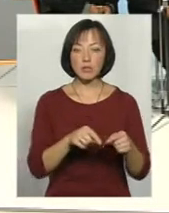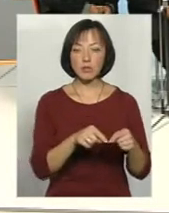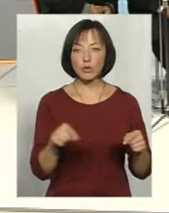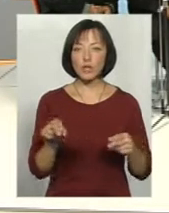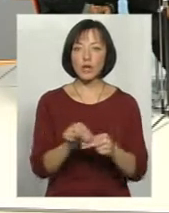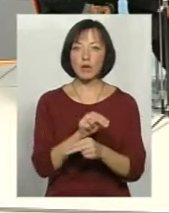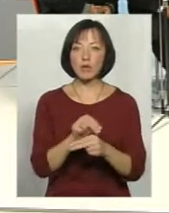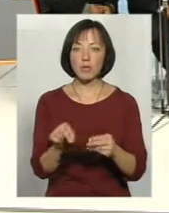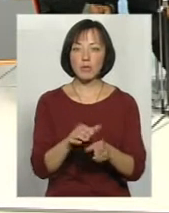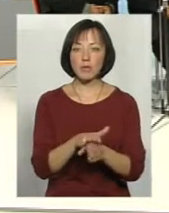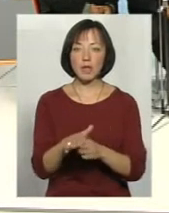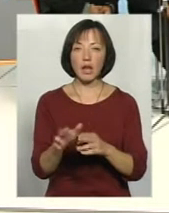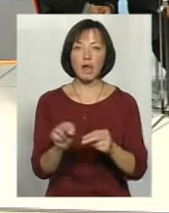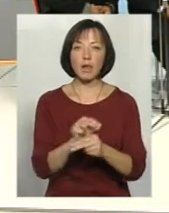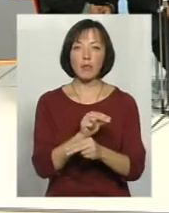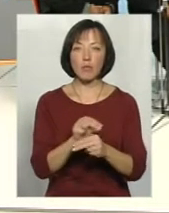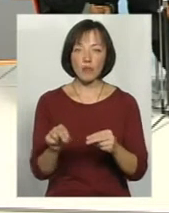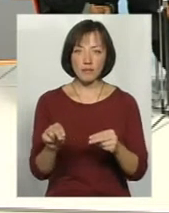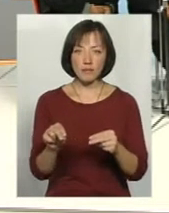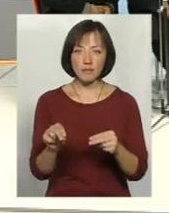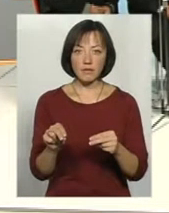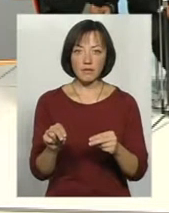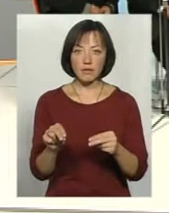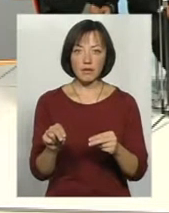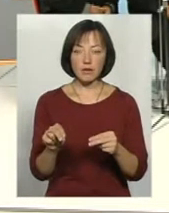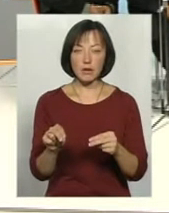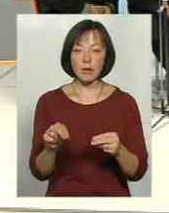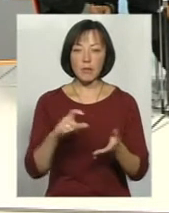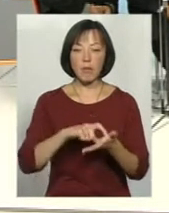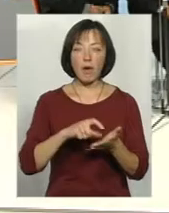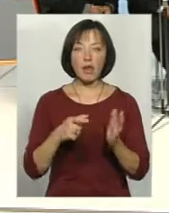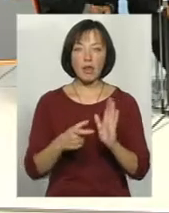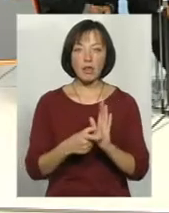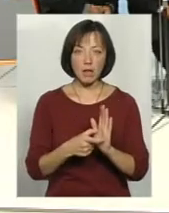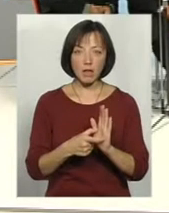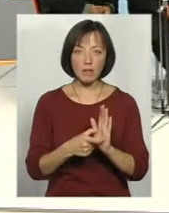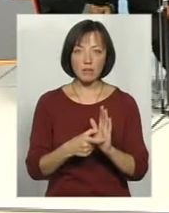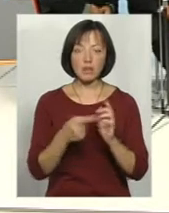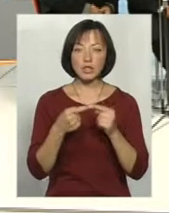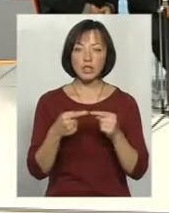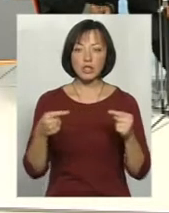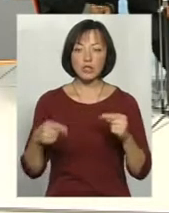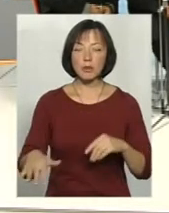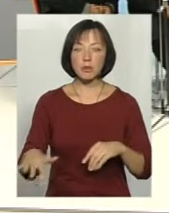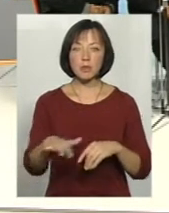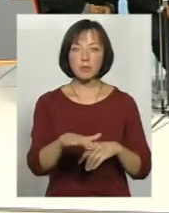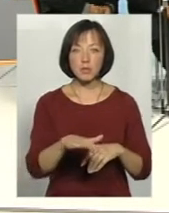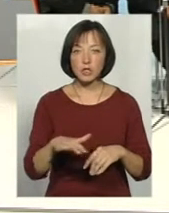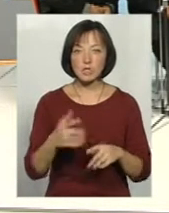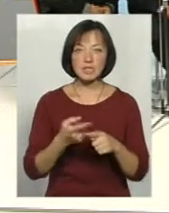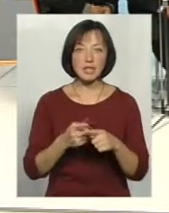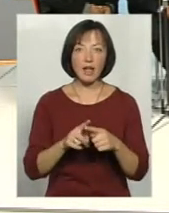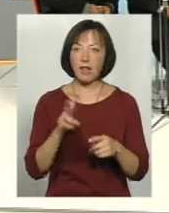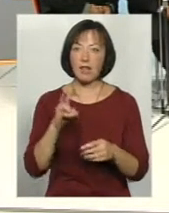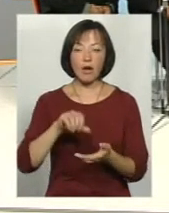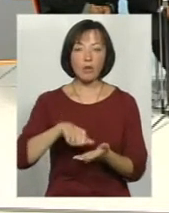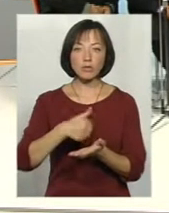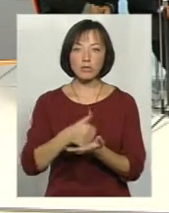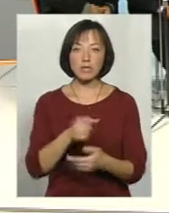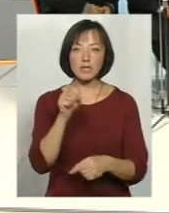поточних ремонтів, капітальних ремонтів палат, там, інших приміщень, кабінетів, це не є основне